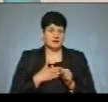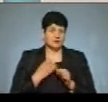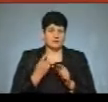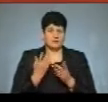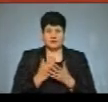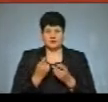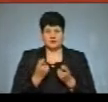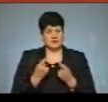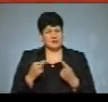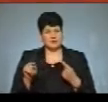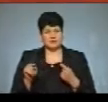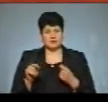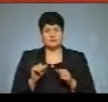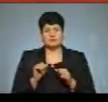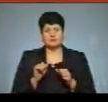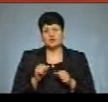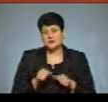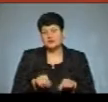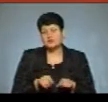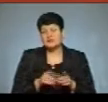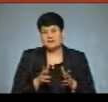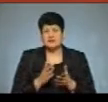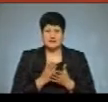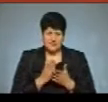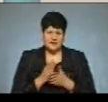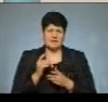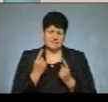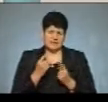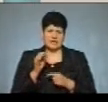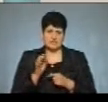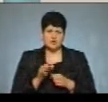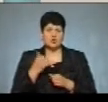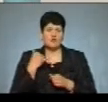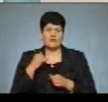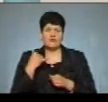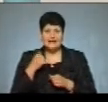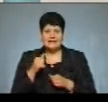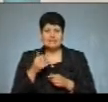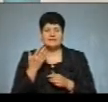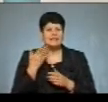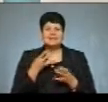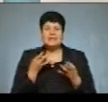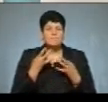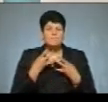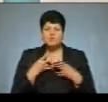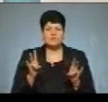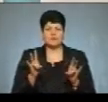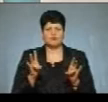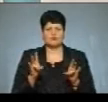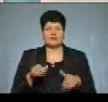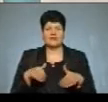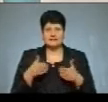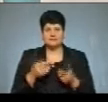інший трохи співвідношення. Можливо, так. Ну, все-таки є великий відсоток викликів, які не потребують